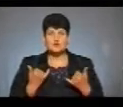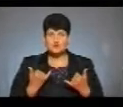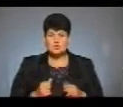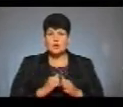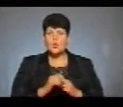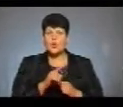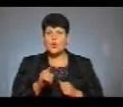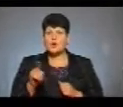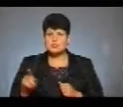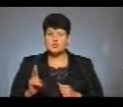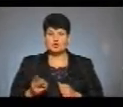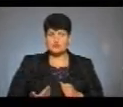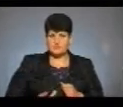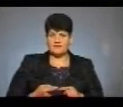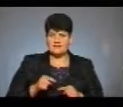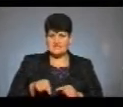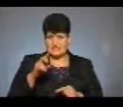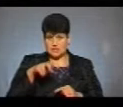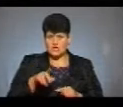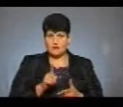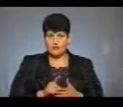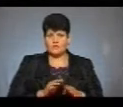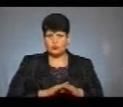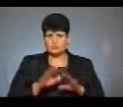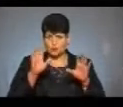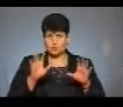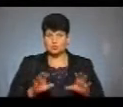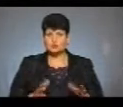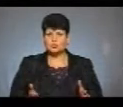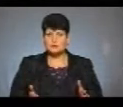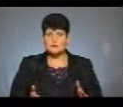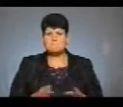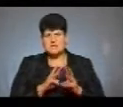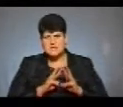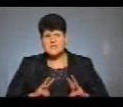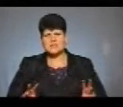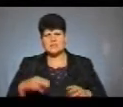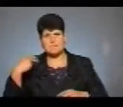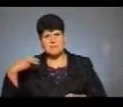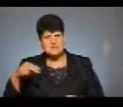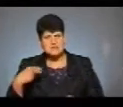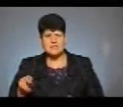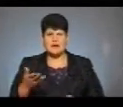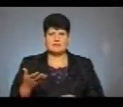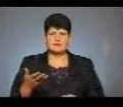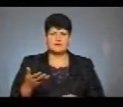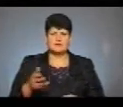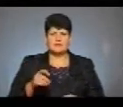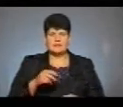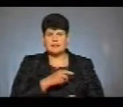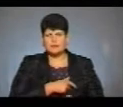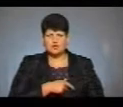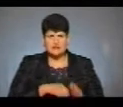кожен, хто живе в цій державі, повинен дотримуватися Конституції. Тим паче міністри, президенти, депутати Верховної Ради. Є